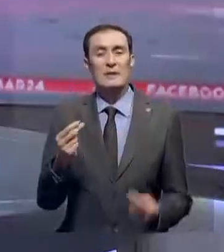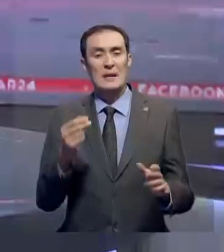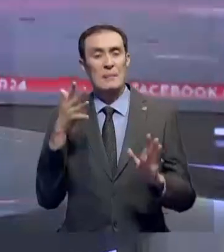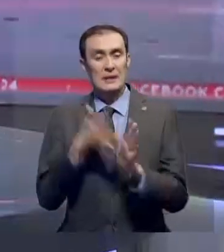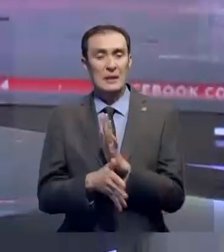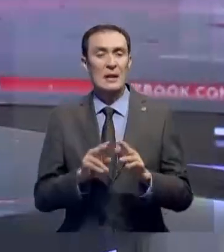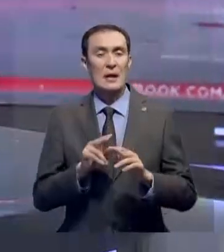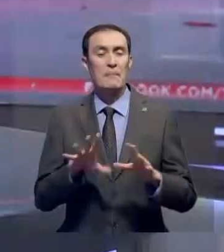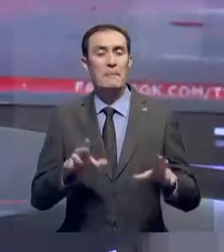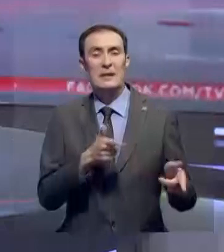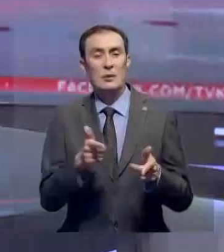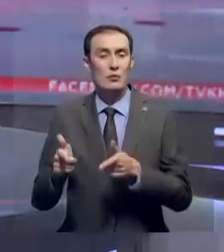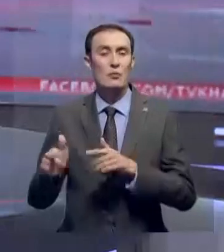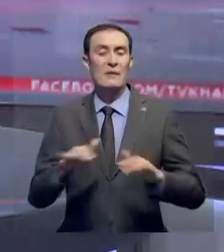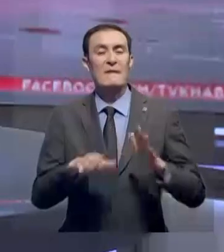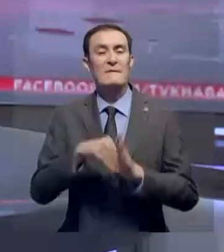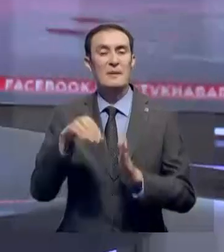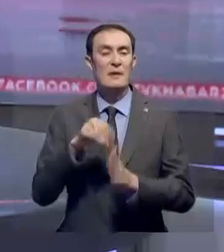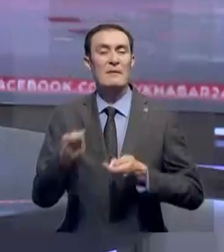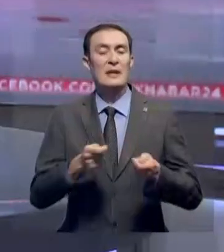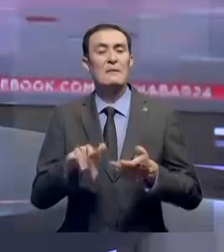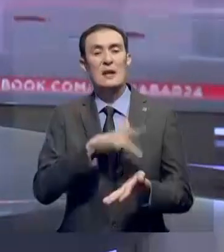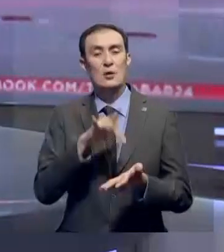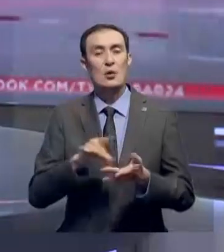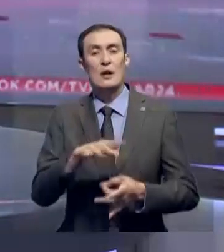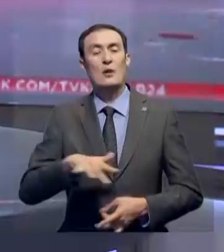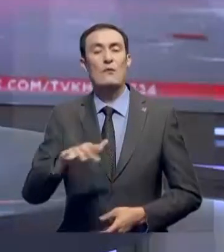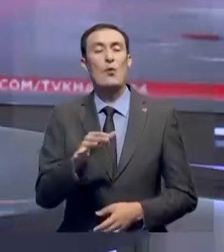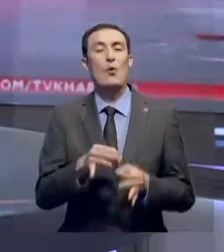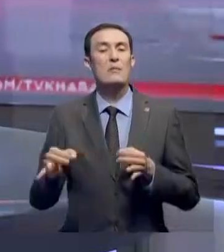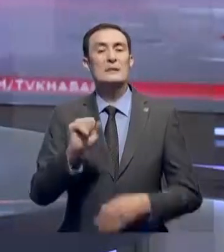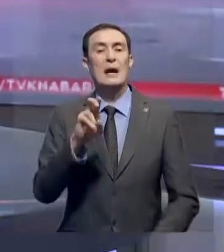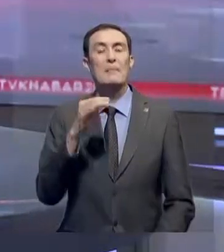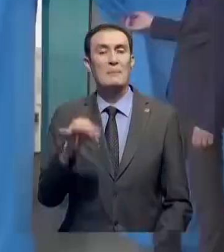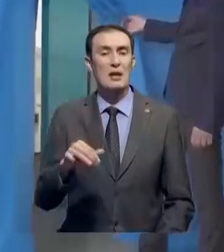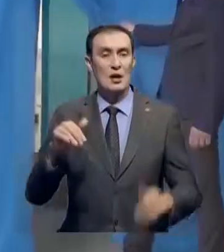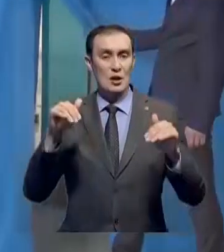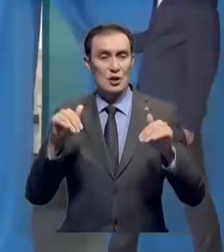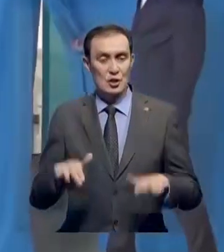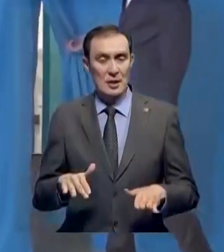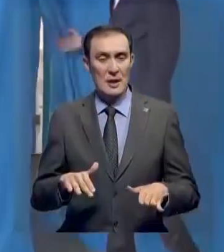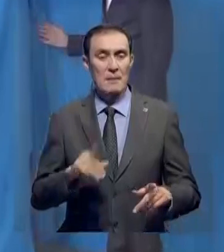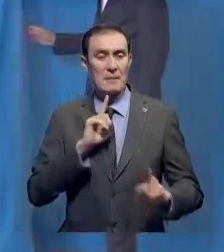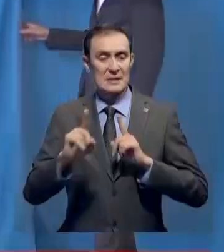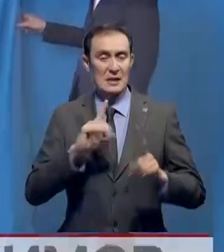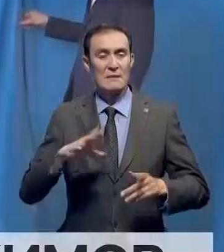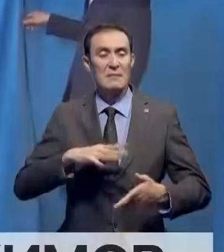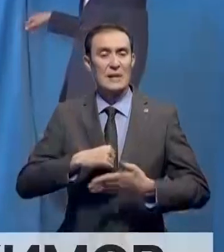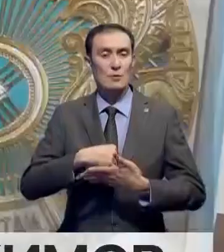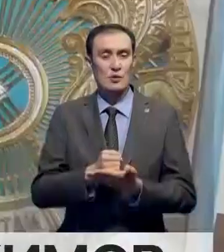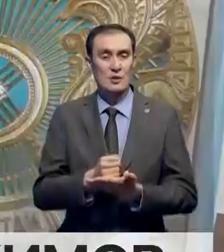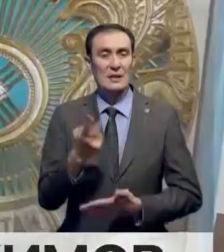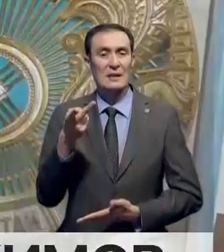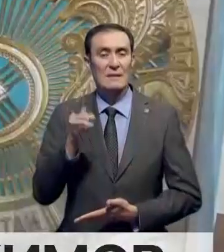₽54 миллиона потратят на подготовку и проведение выборов акимов, городов и районов области Абай. Решением областного маслихата были утверждены